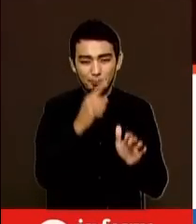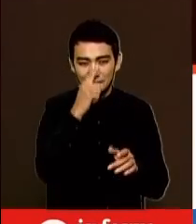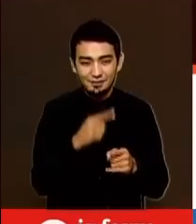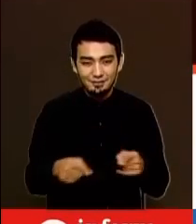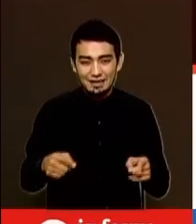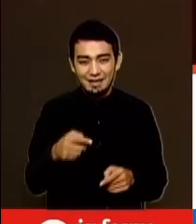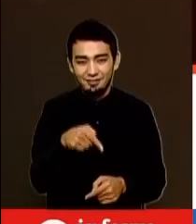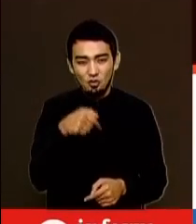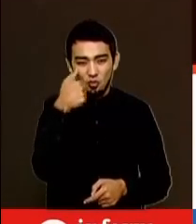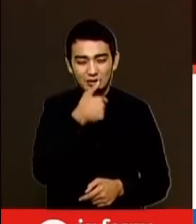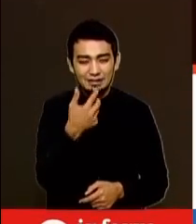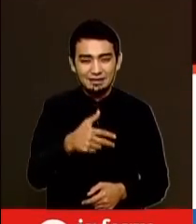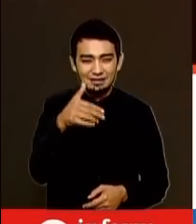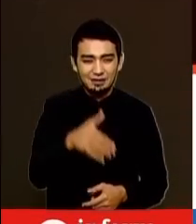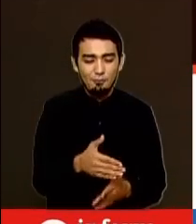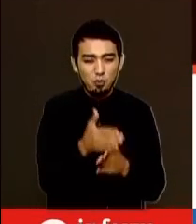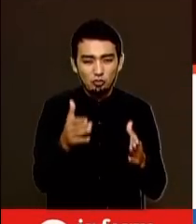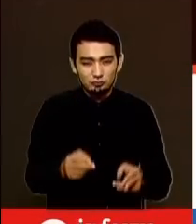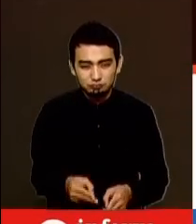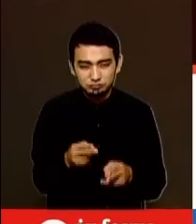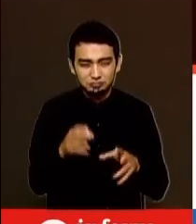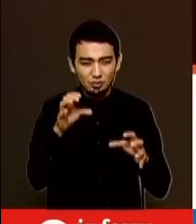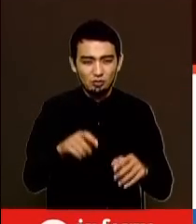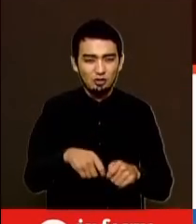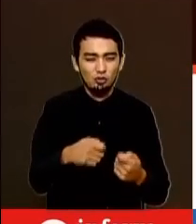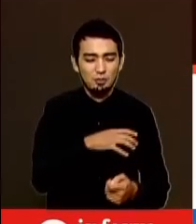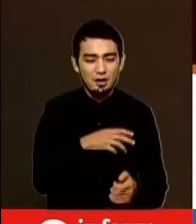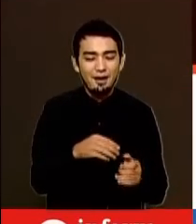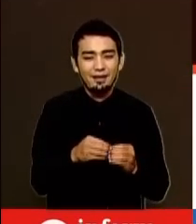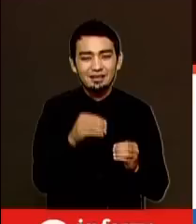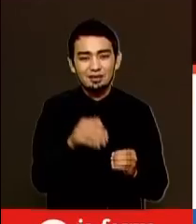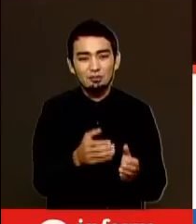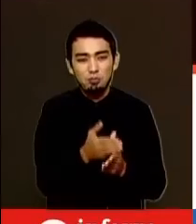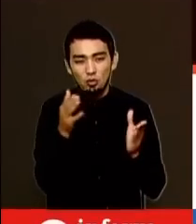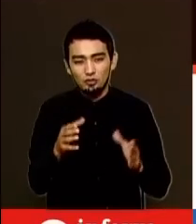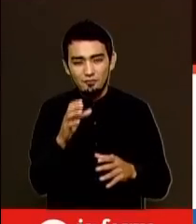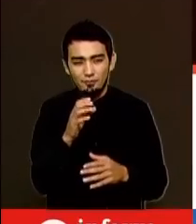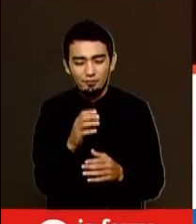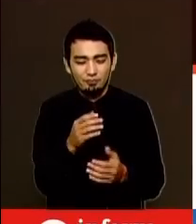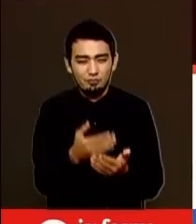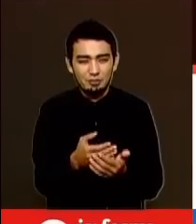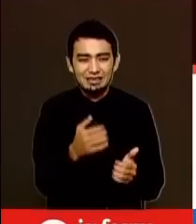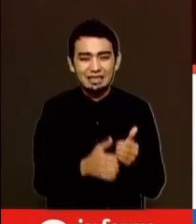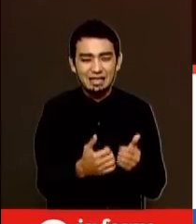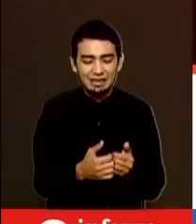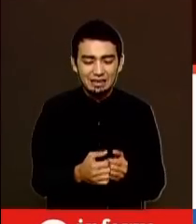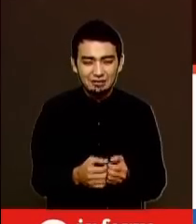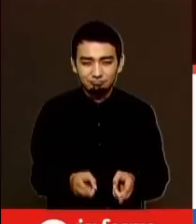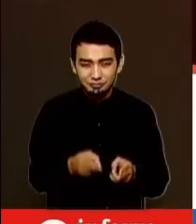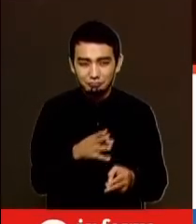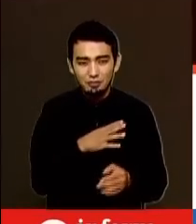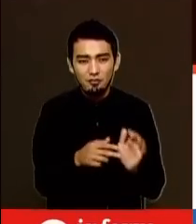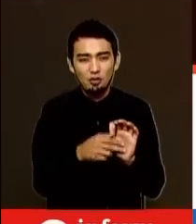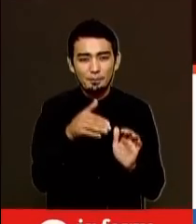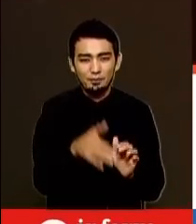года больше 30 тысяч безработных приступили закон. Больше 10 тысяч из них совершили преступления средней тяжести. 8 тысяч человек